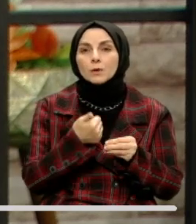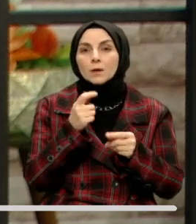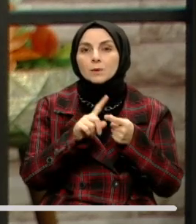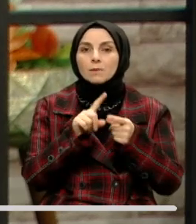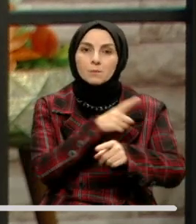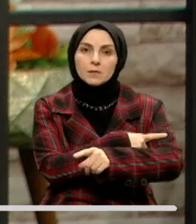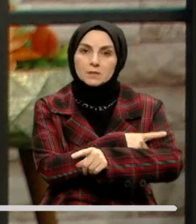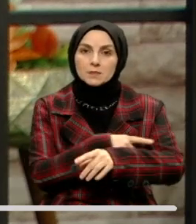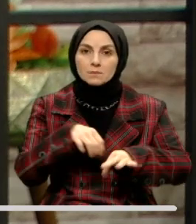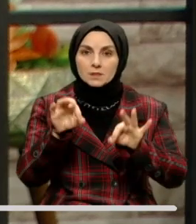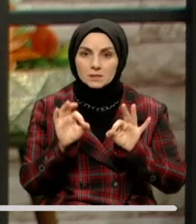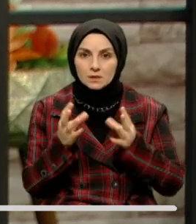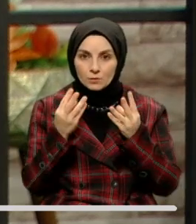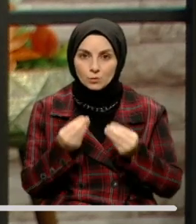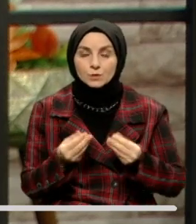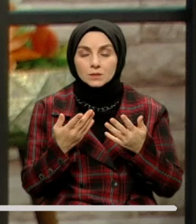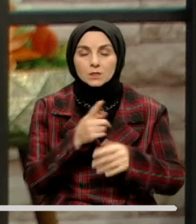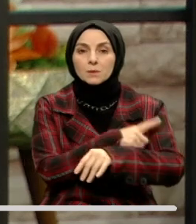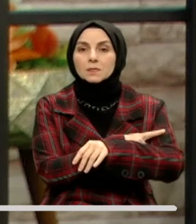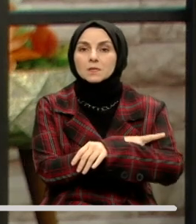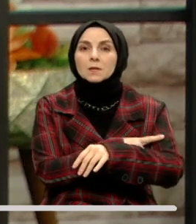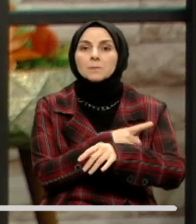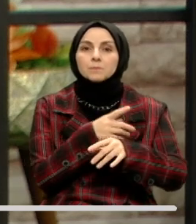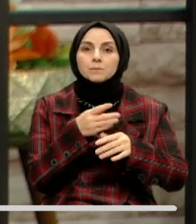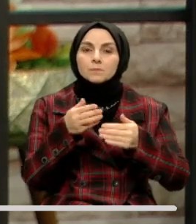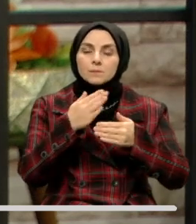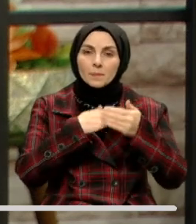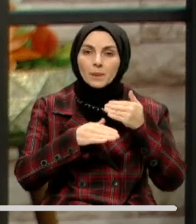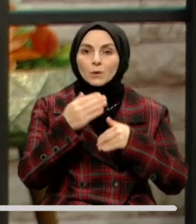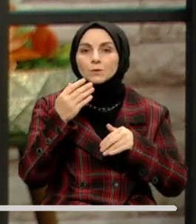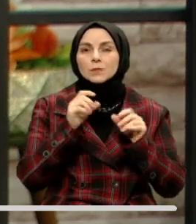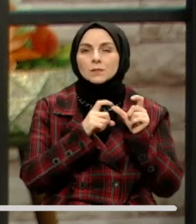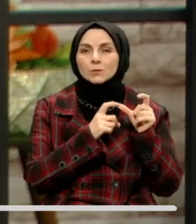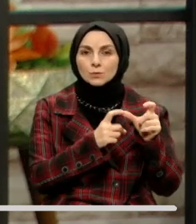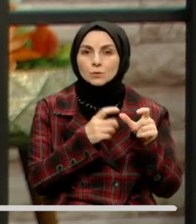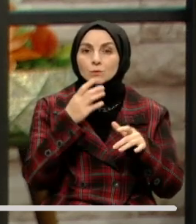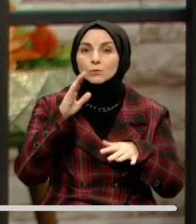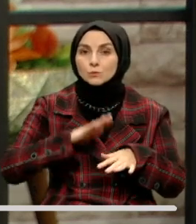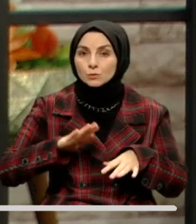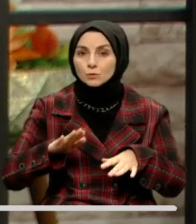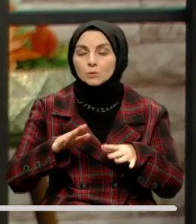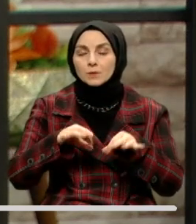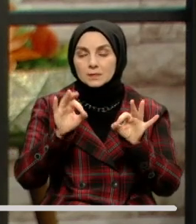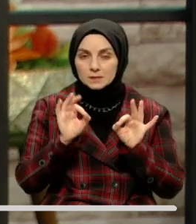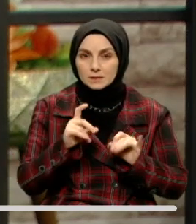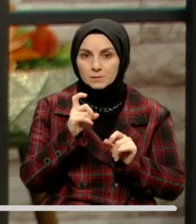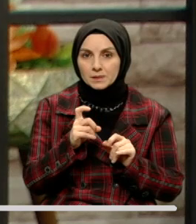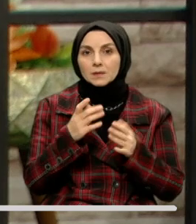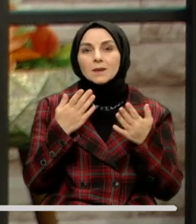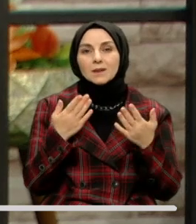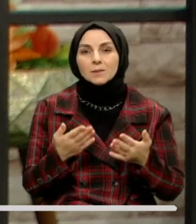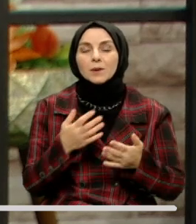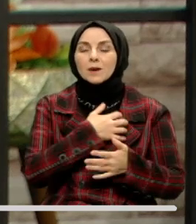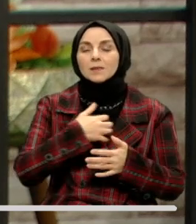çocuğum hazır mı? Parmak kasları gelişti mi? Hadi okul olgunluğu envanteri yapalım. Ama acaba 1. sınıf velileri hazır mı bu